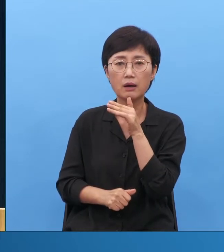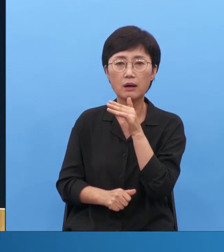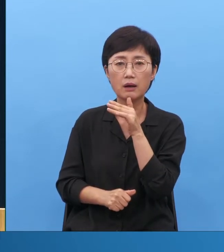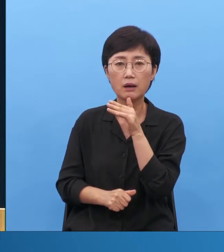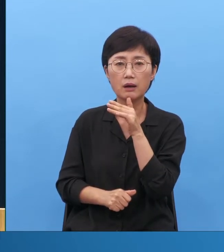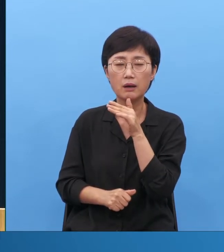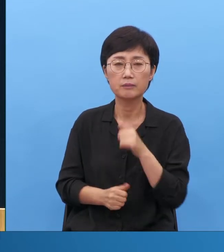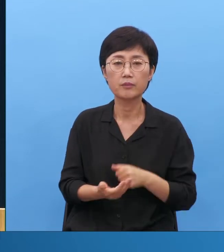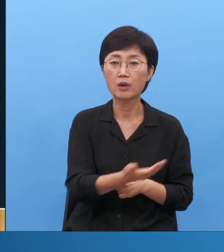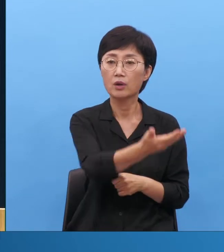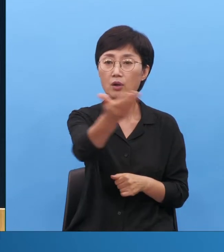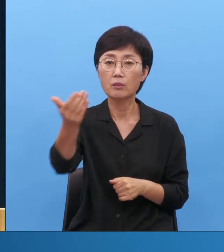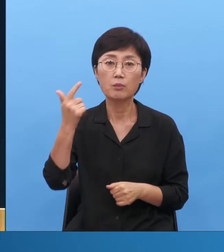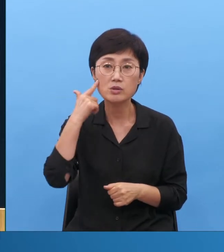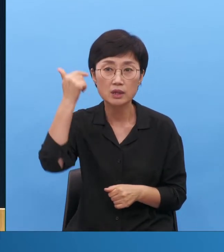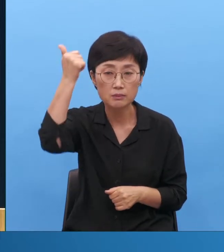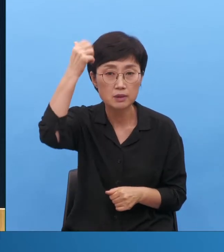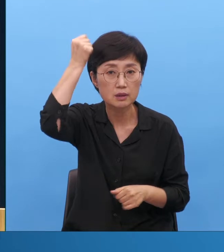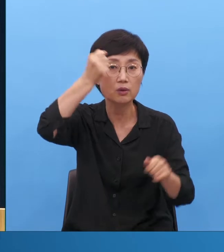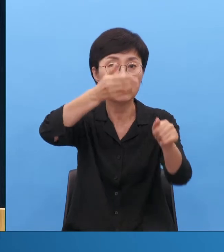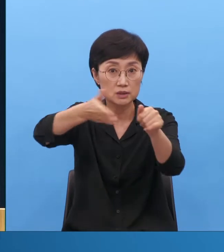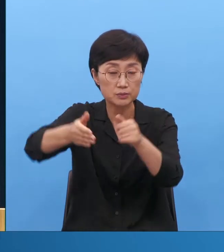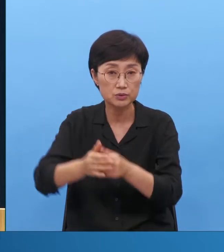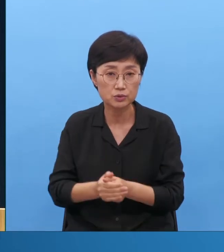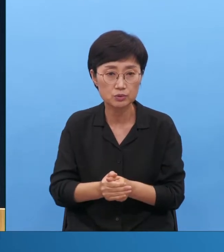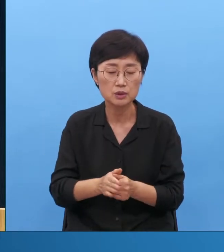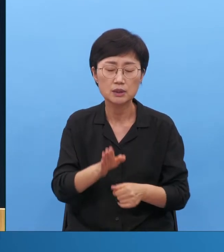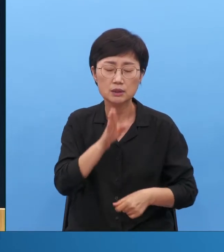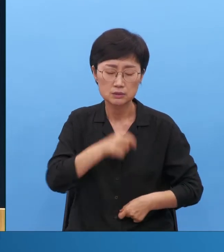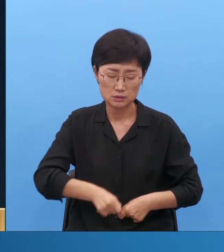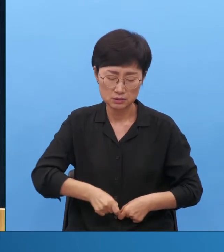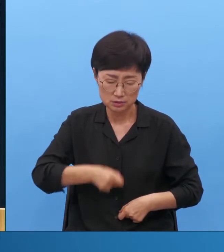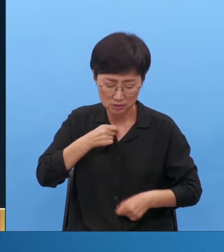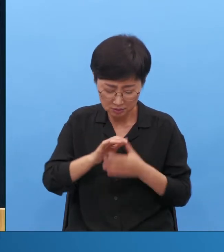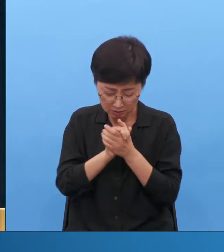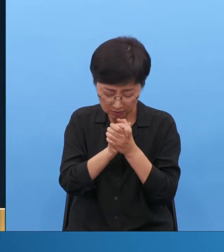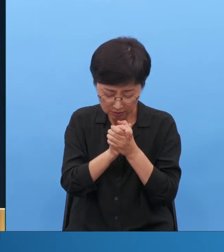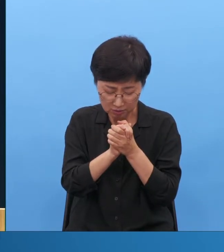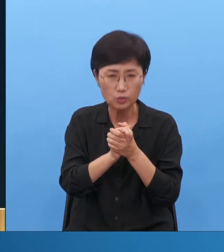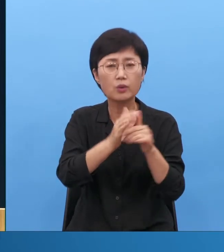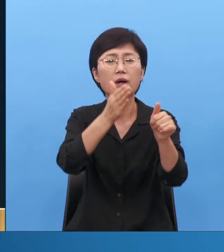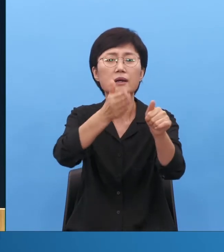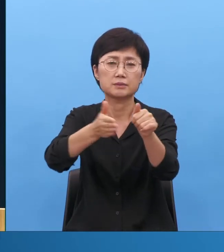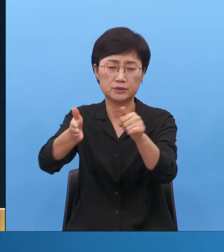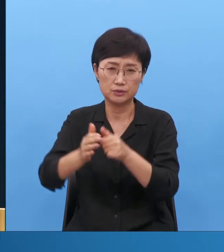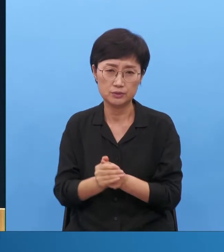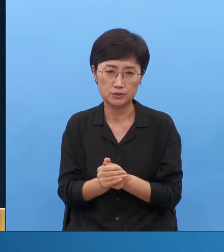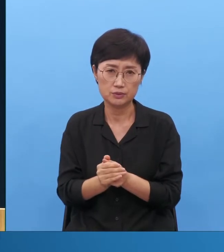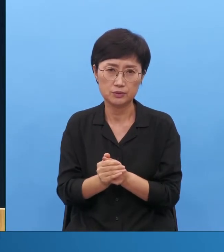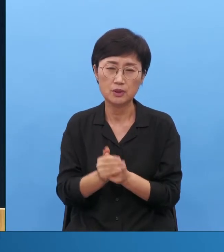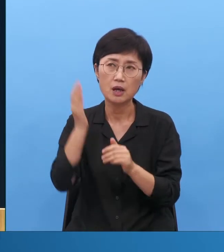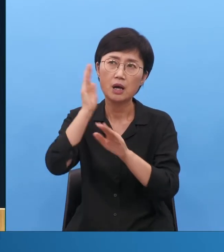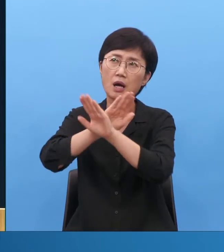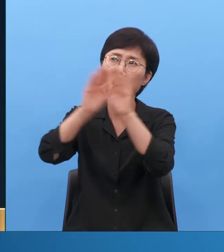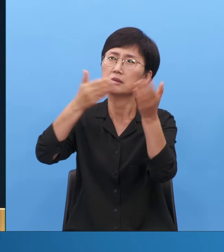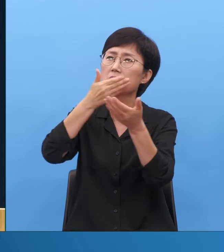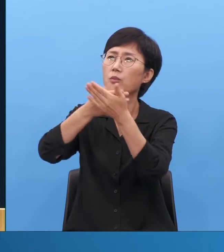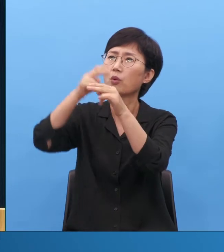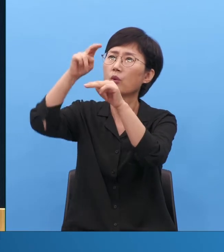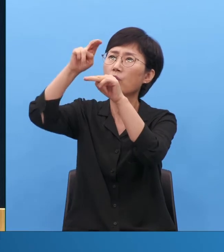목사님들 기억하셔야 돼요. Pastor, 여러분 진짜 기도하셔야 돼요. pastors, you must remember and you must truly pray. 하늘 보좌와